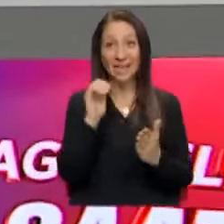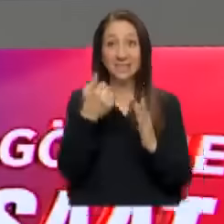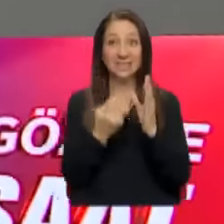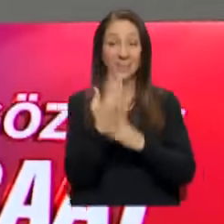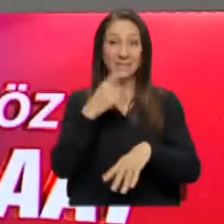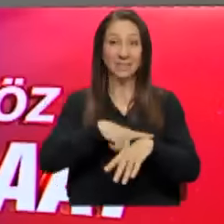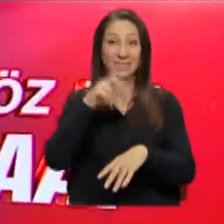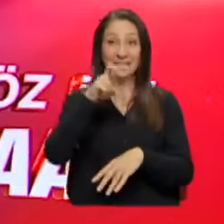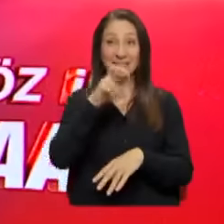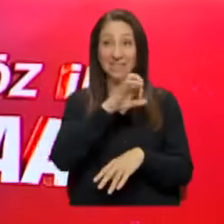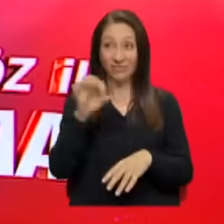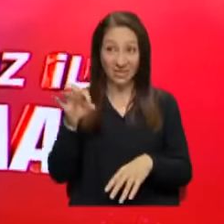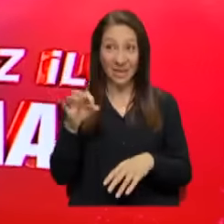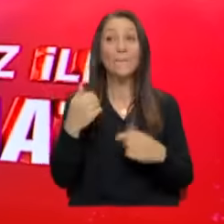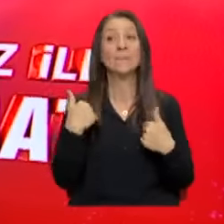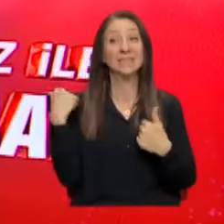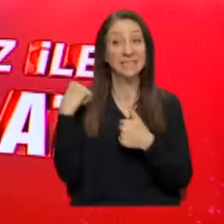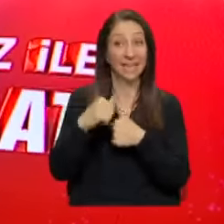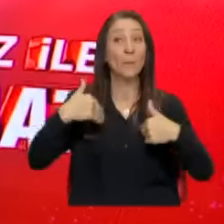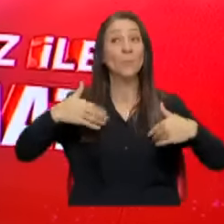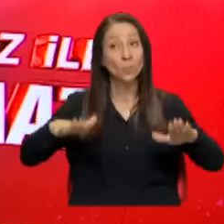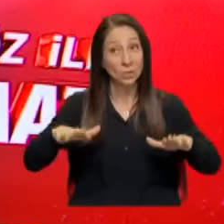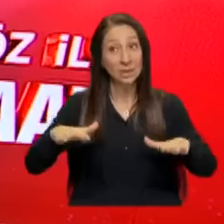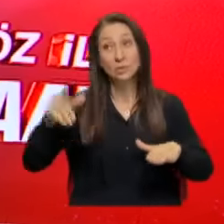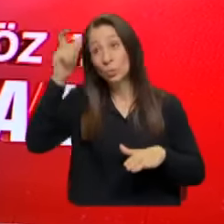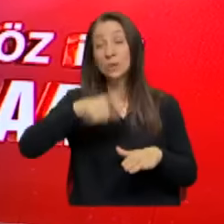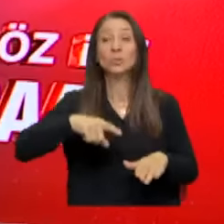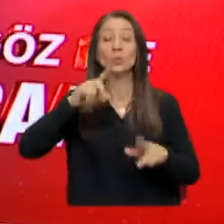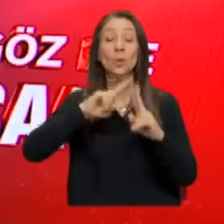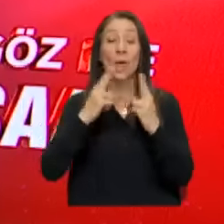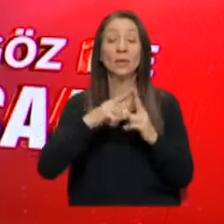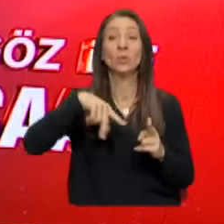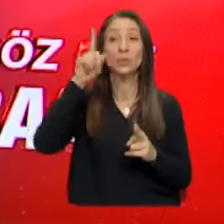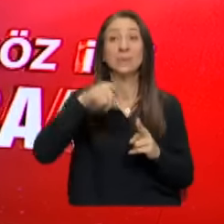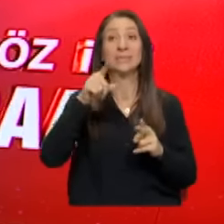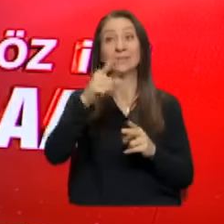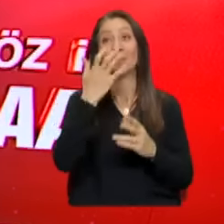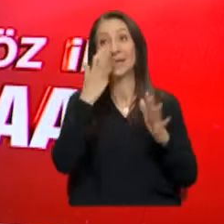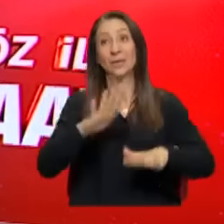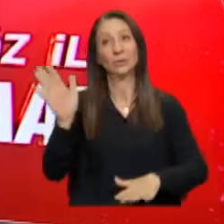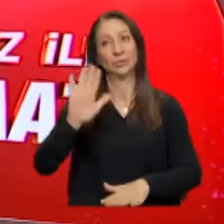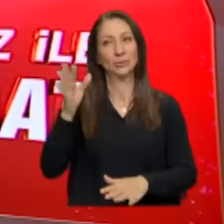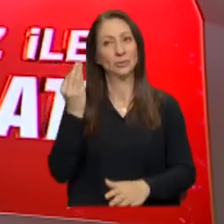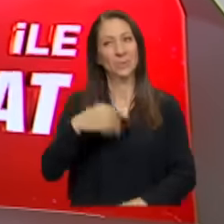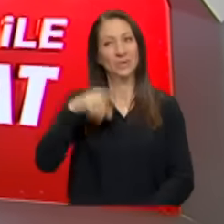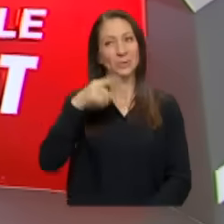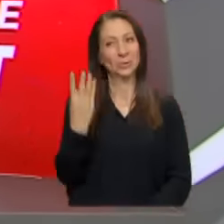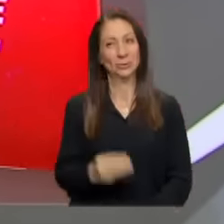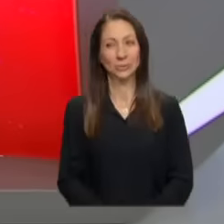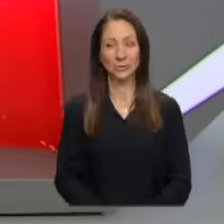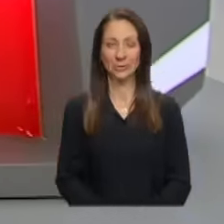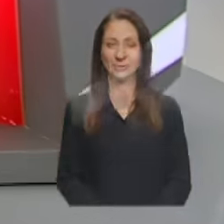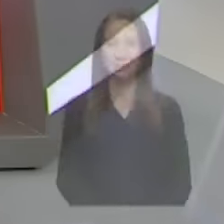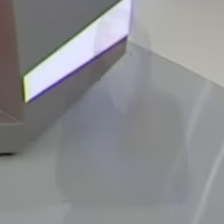sabah saatler 8 gösterdiğinde biz yeniden buradayız. Türkiye'nin dünyanın gündemiyle sizi de bekliyoruz. Hoşçakalın, güzel bir gün olsun.